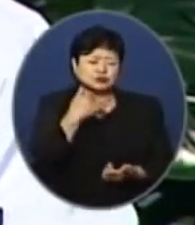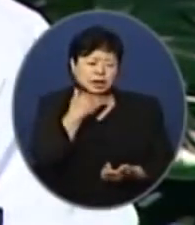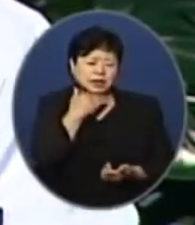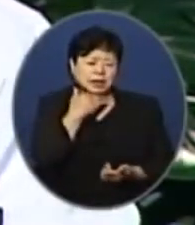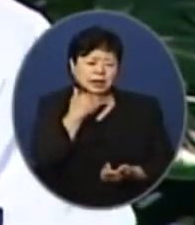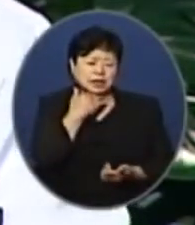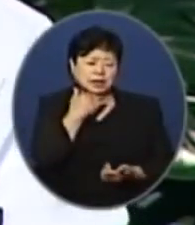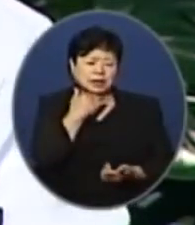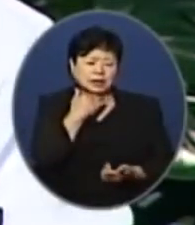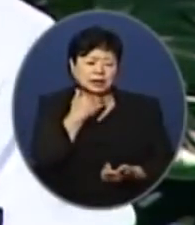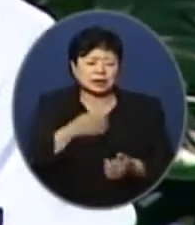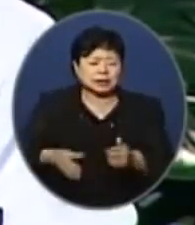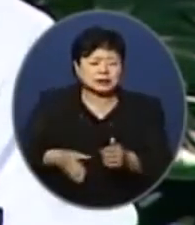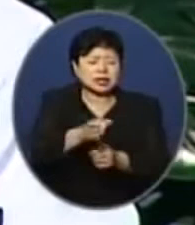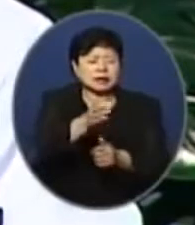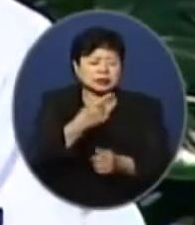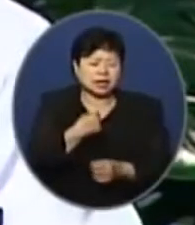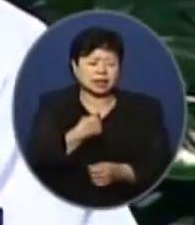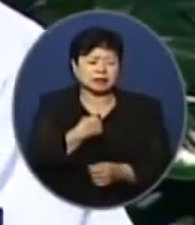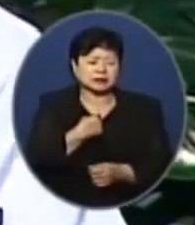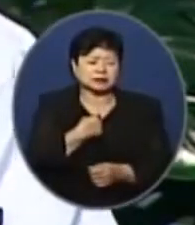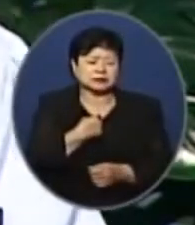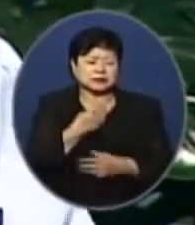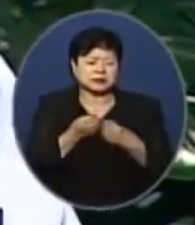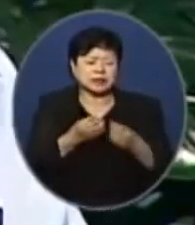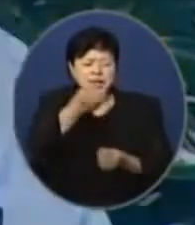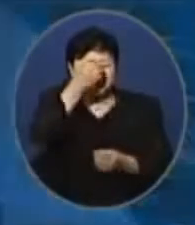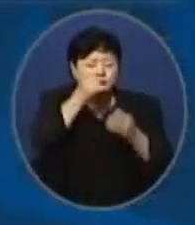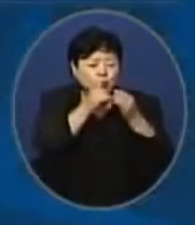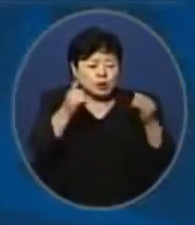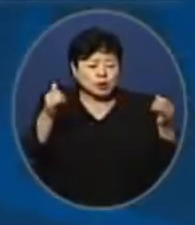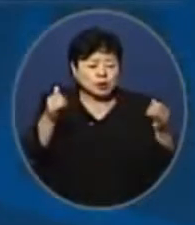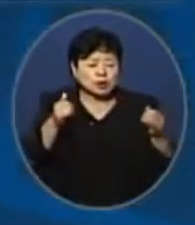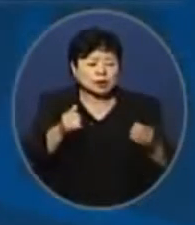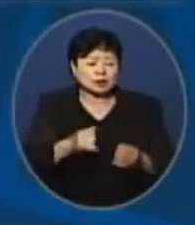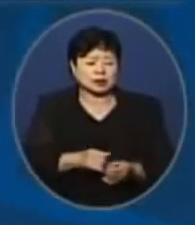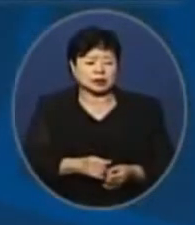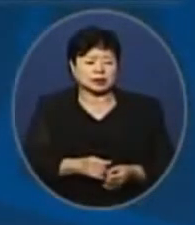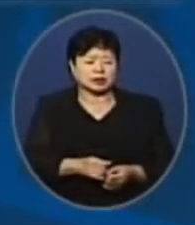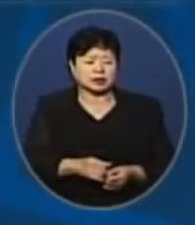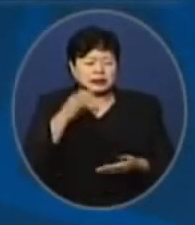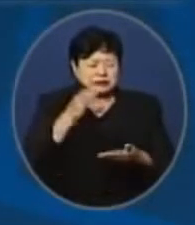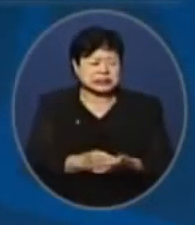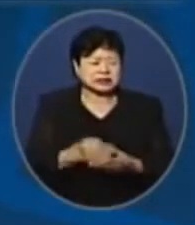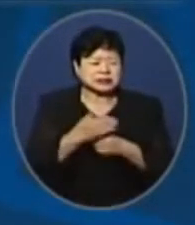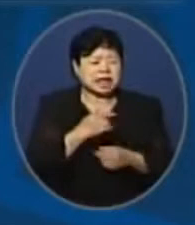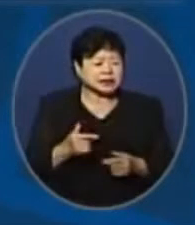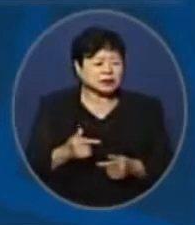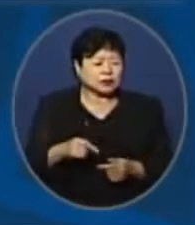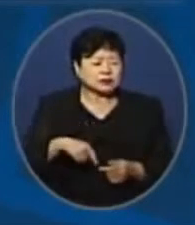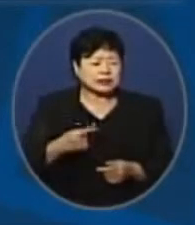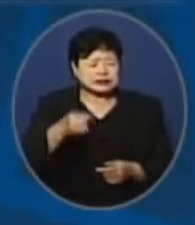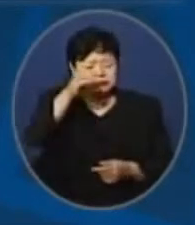그가 이와 같은 고백을 남겼습니다. 기독교인은 떠리로 파는 싸구려 은혜가 아니라 자신의 십자가를